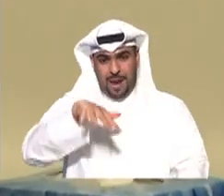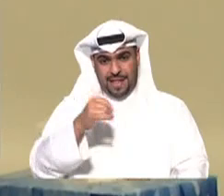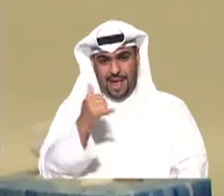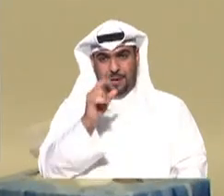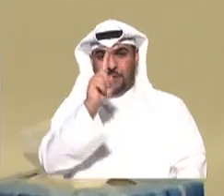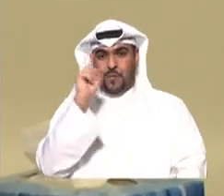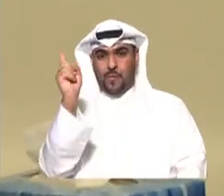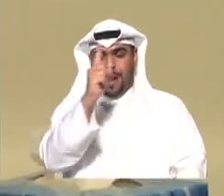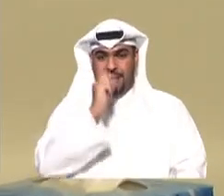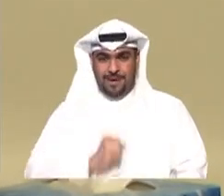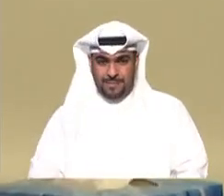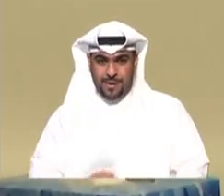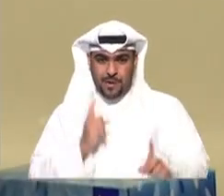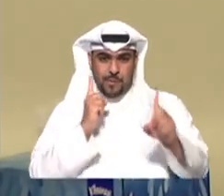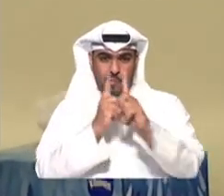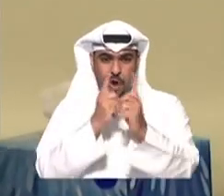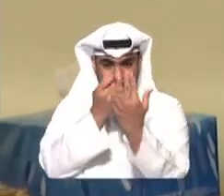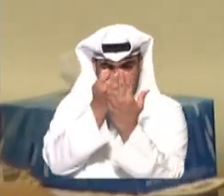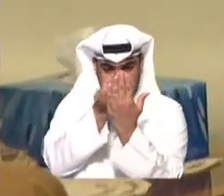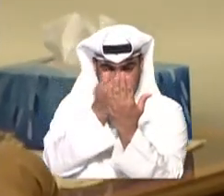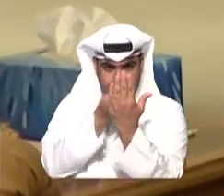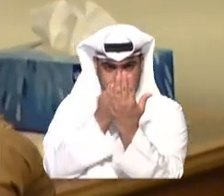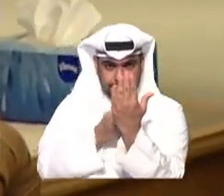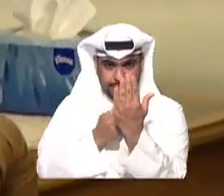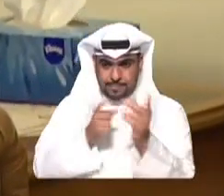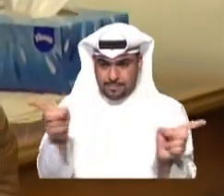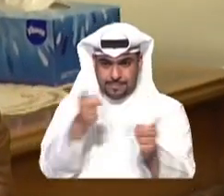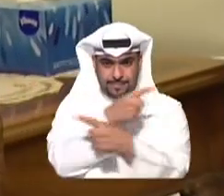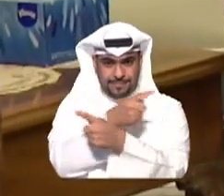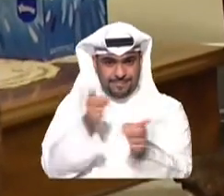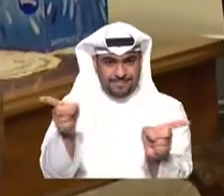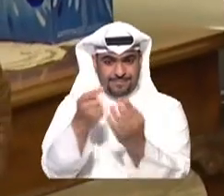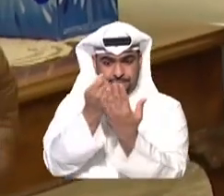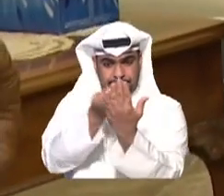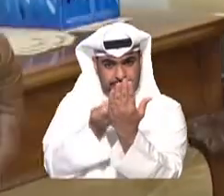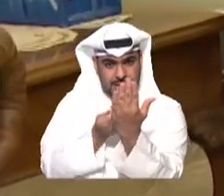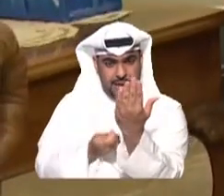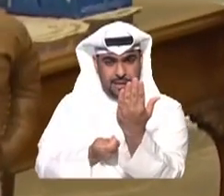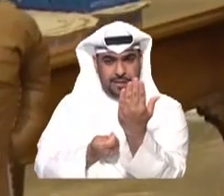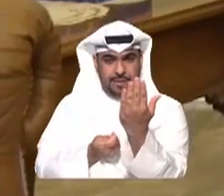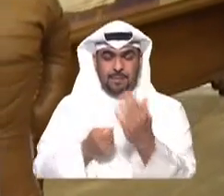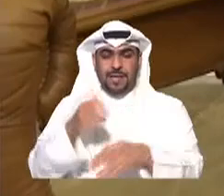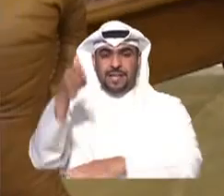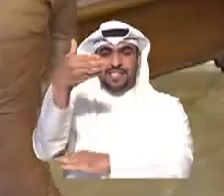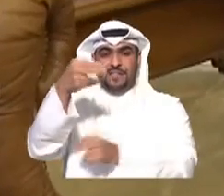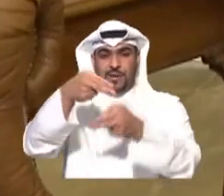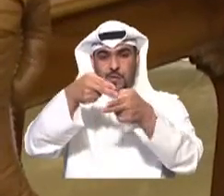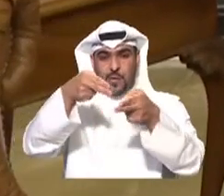حضر اللقاء مساعد وزير الخارجية لشؤون مكتب نائب الوزير السفير أيهم العمر.